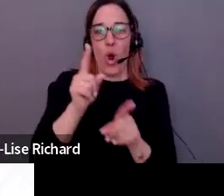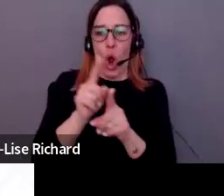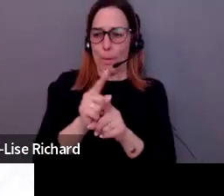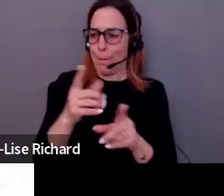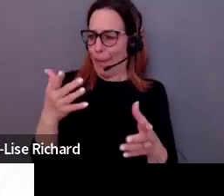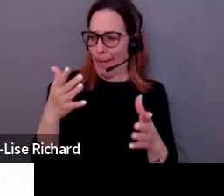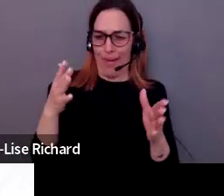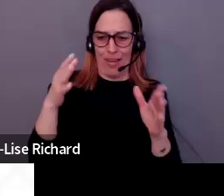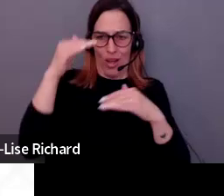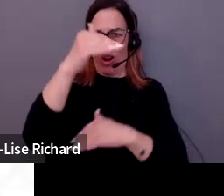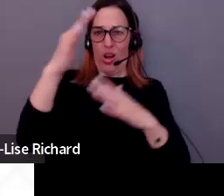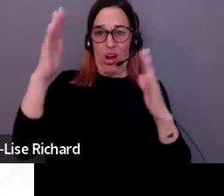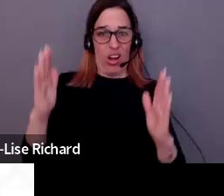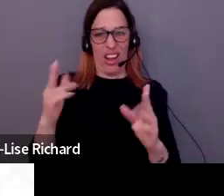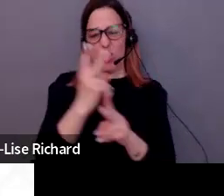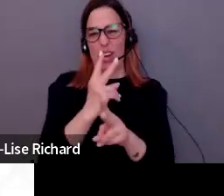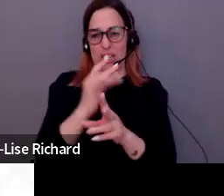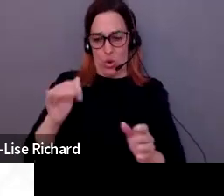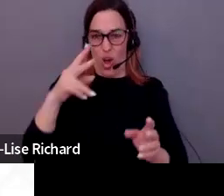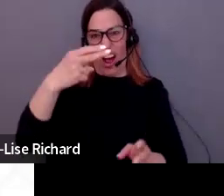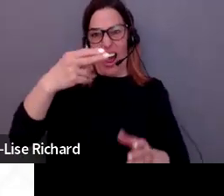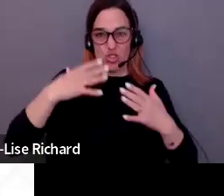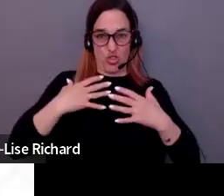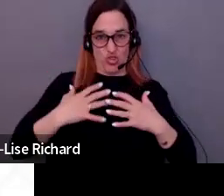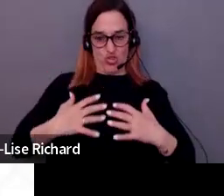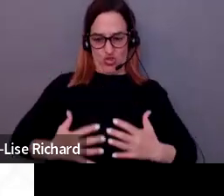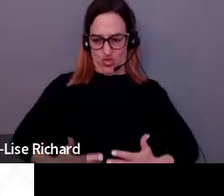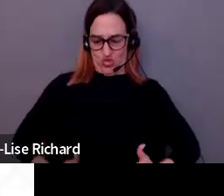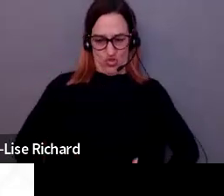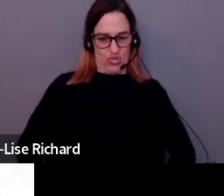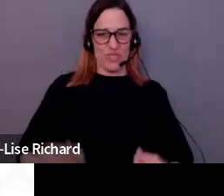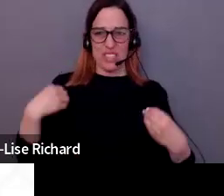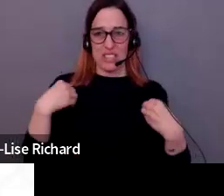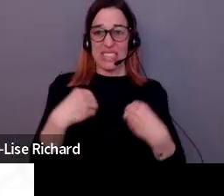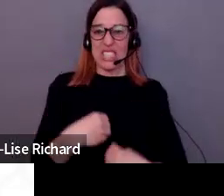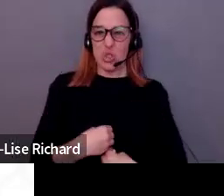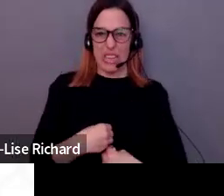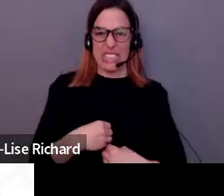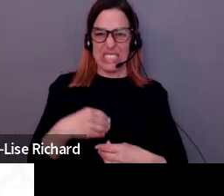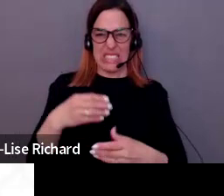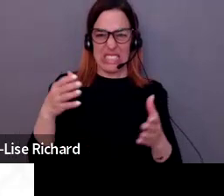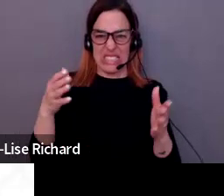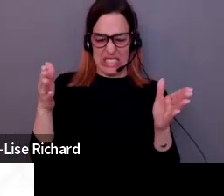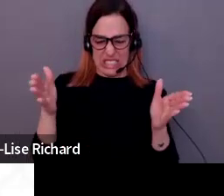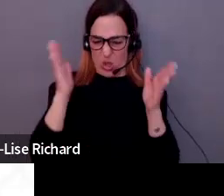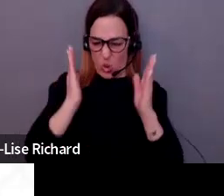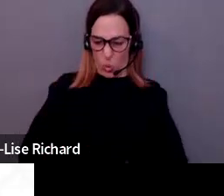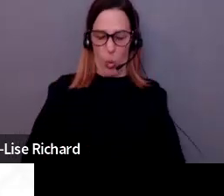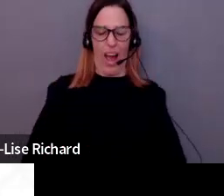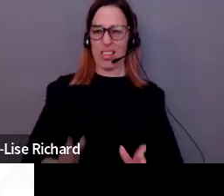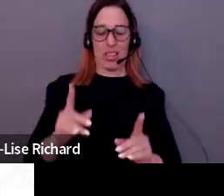comme un grand carré au niveau là, du tronc. Donc, des chemises, des chandails carrés, des robes